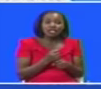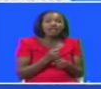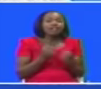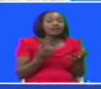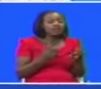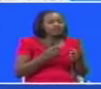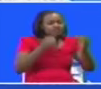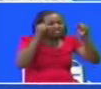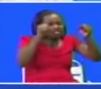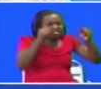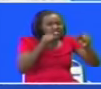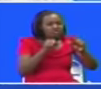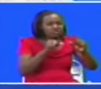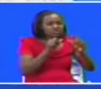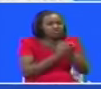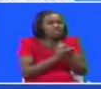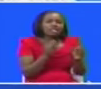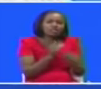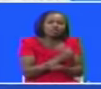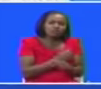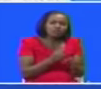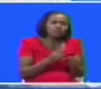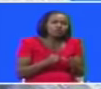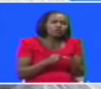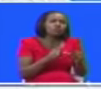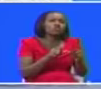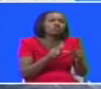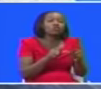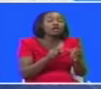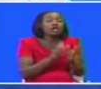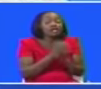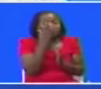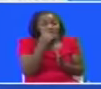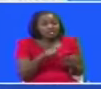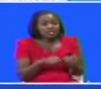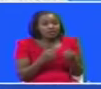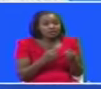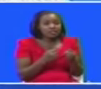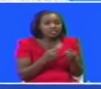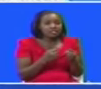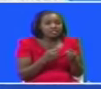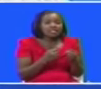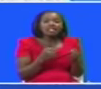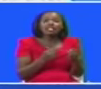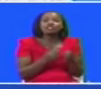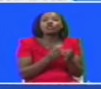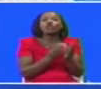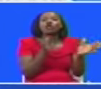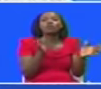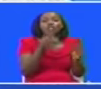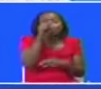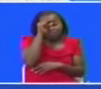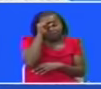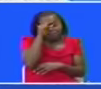zitokezee. Siwezi nikaendelea kuingia ndani kwa nini zinatokezea, lakini kwa sababu ni hadharani kinajulikana. Lakini